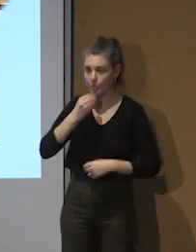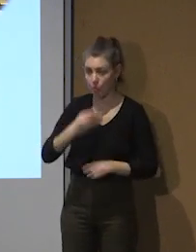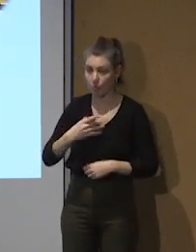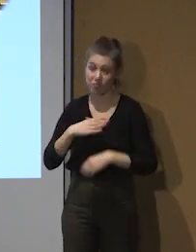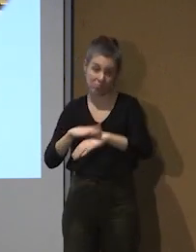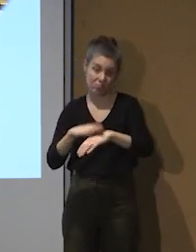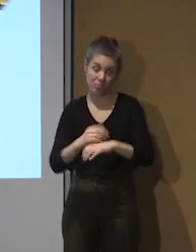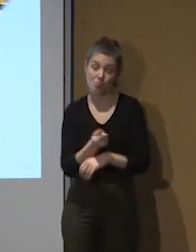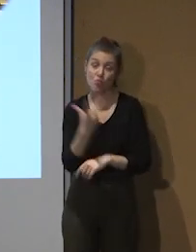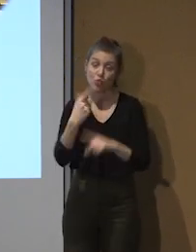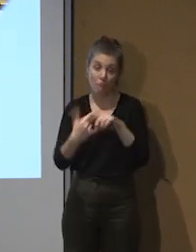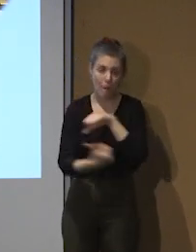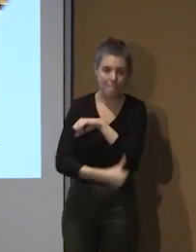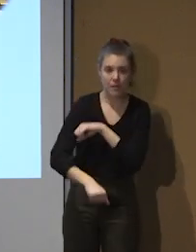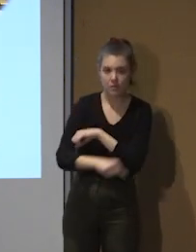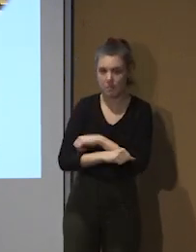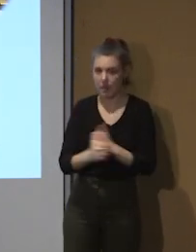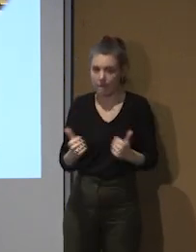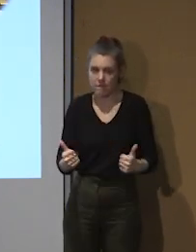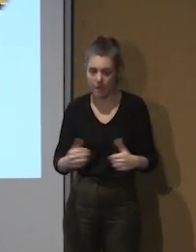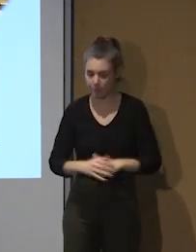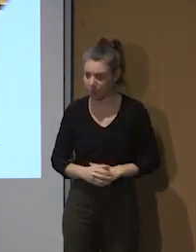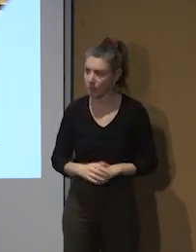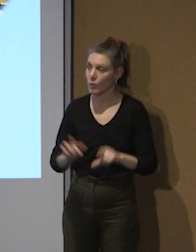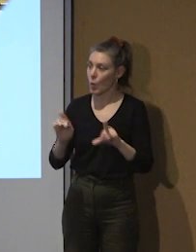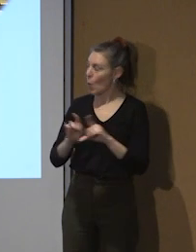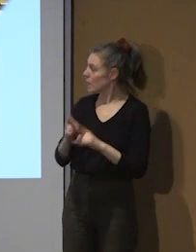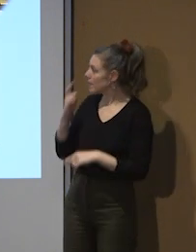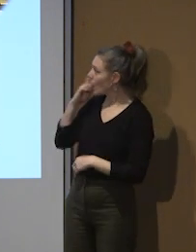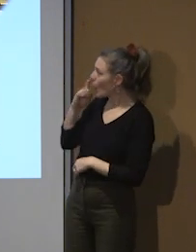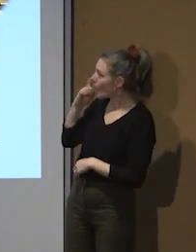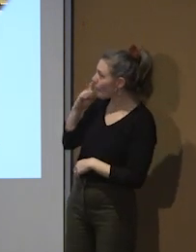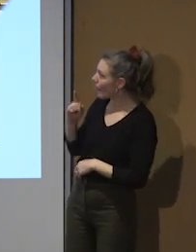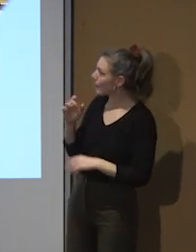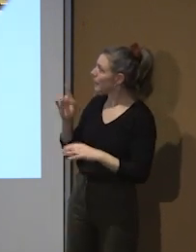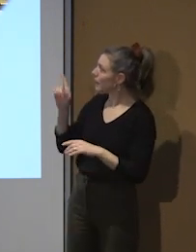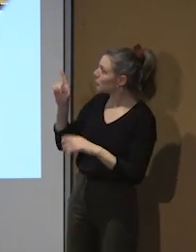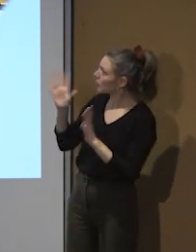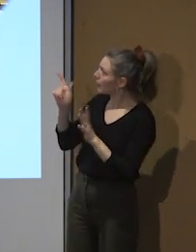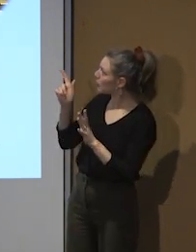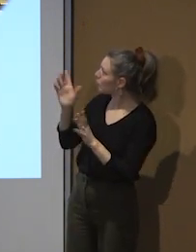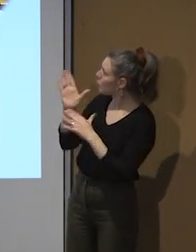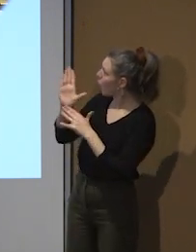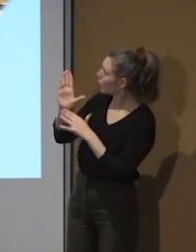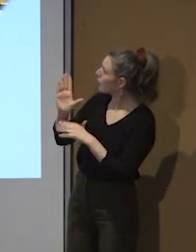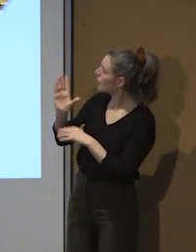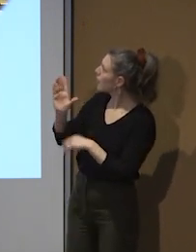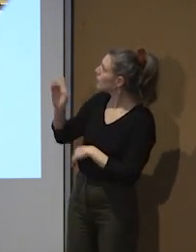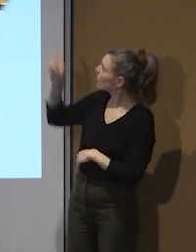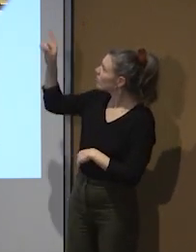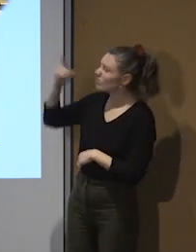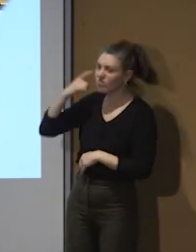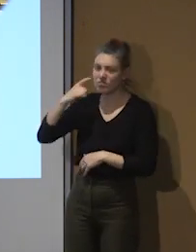semaine. On va avoir au niveau des vaisseaux qu'on voit ici, alors je teste le pointeur, ouais. Vous avez, ça c'est